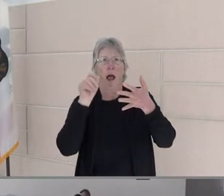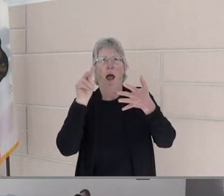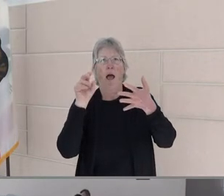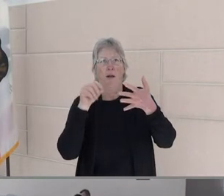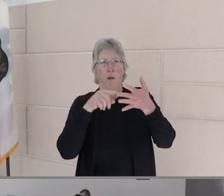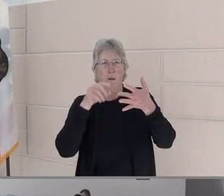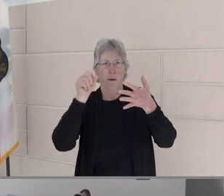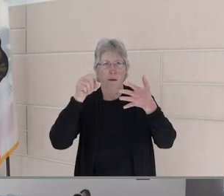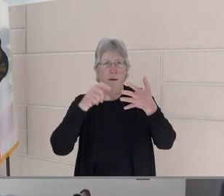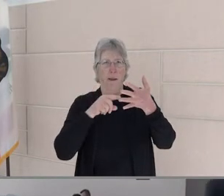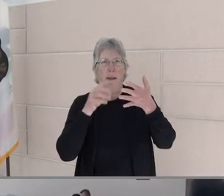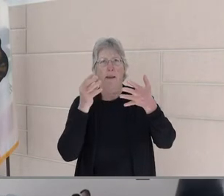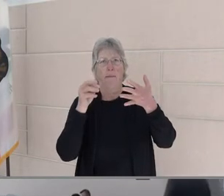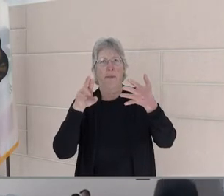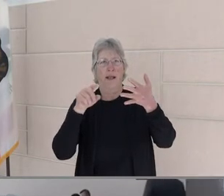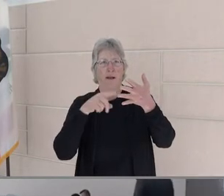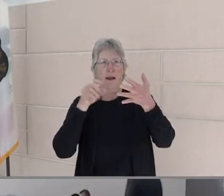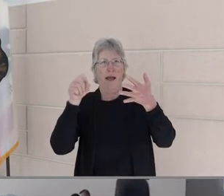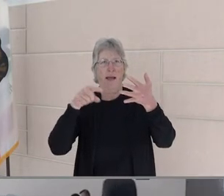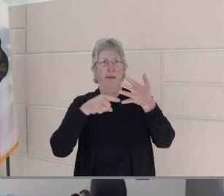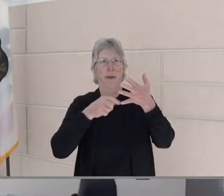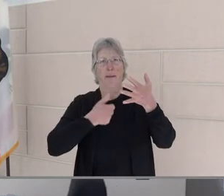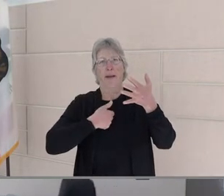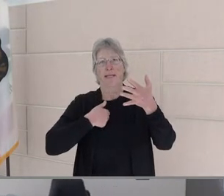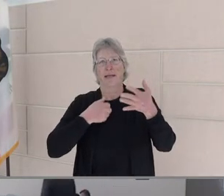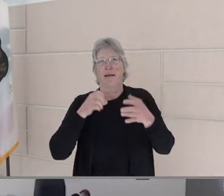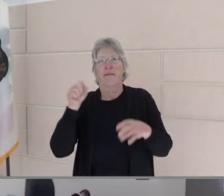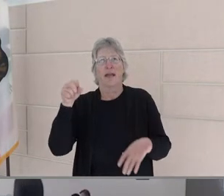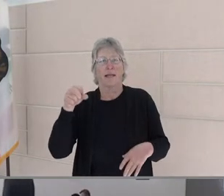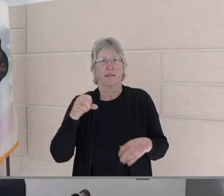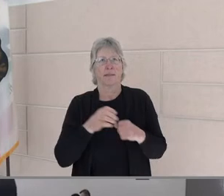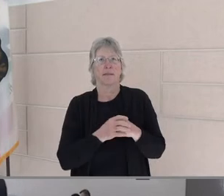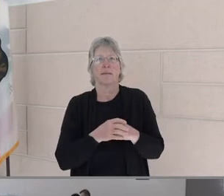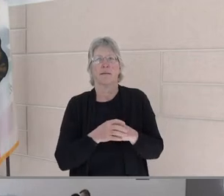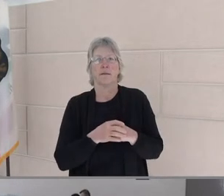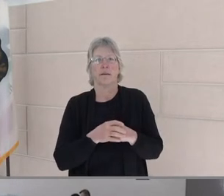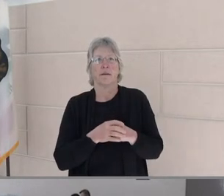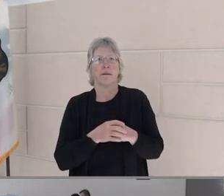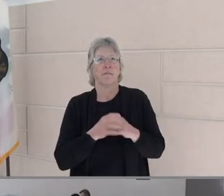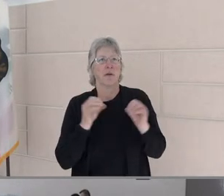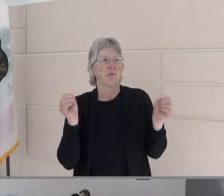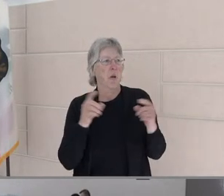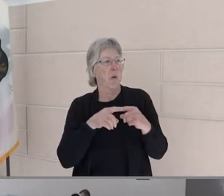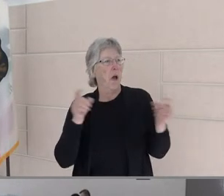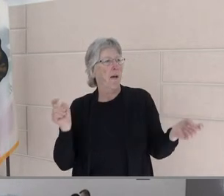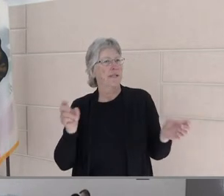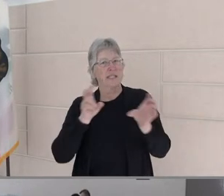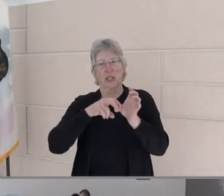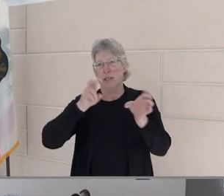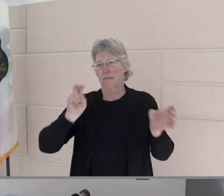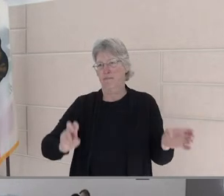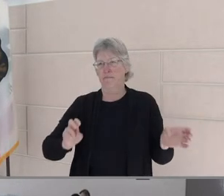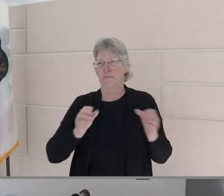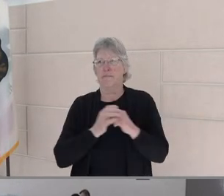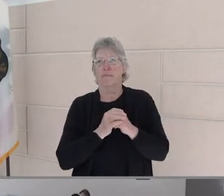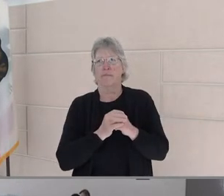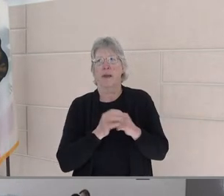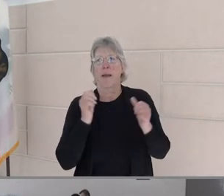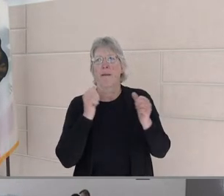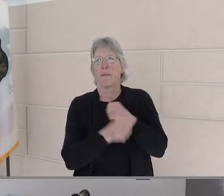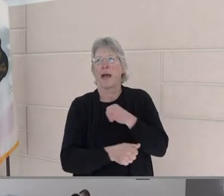เมียนกาสนาสมตัวสกอร์นะบ้านมอกปีสมาชิกคณะกรรมการสลาเรียนแตงอ้อโดยชน